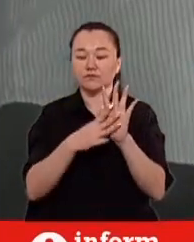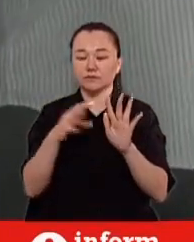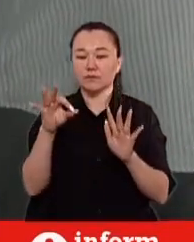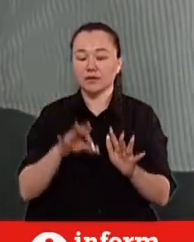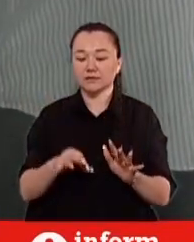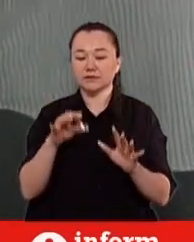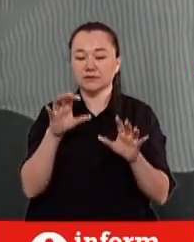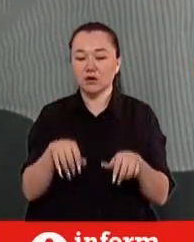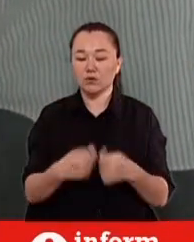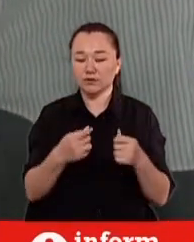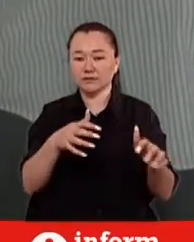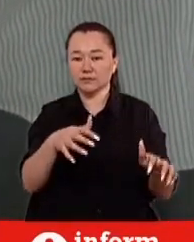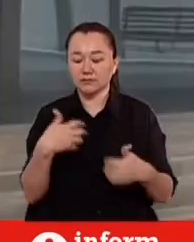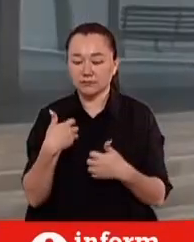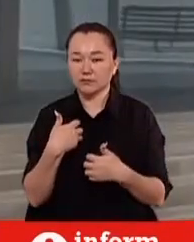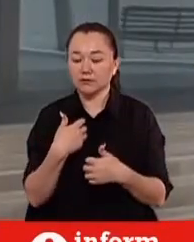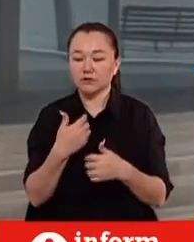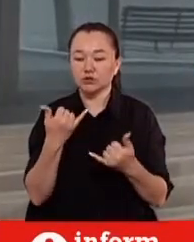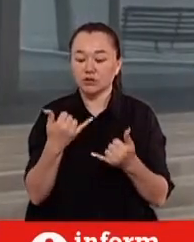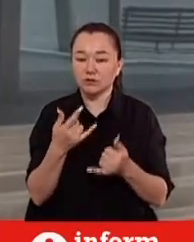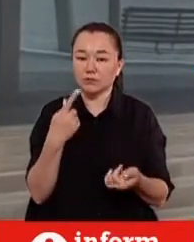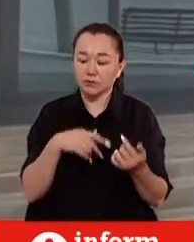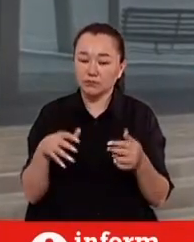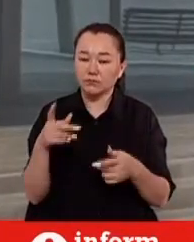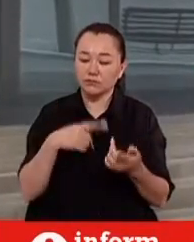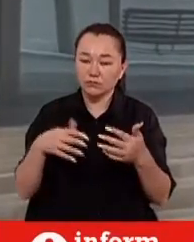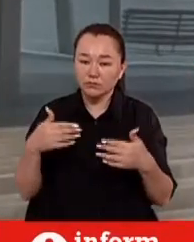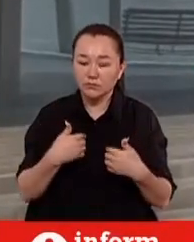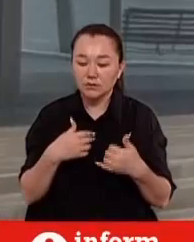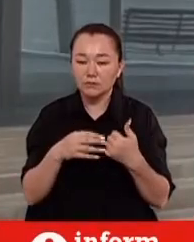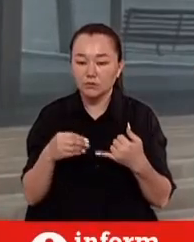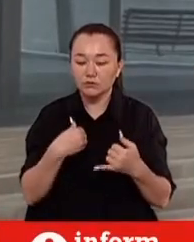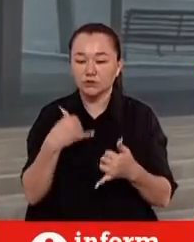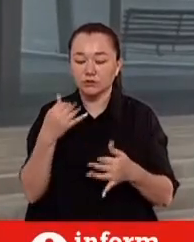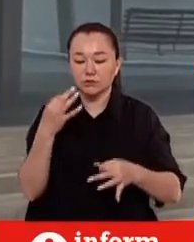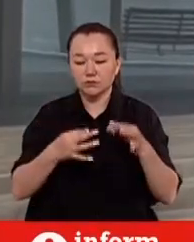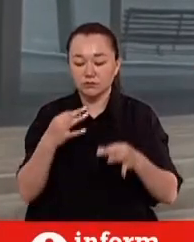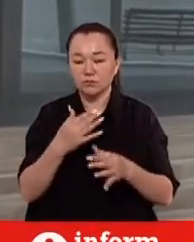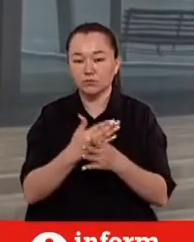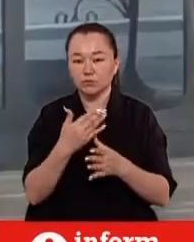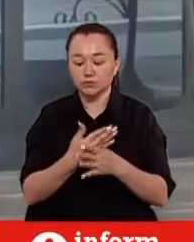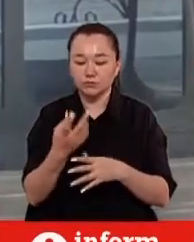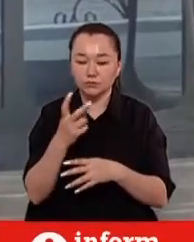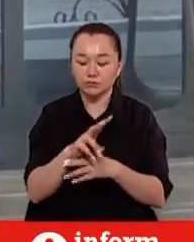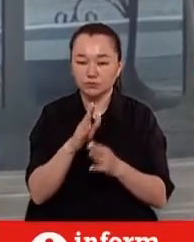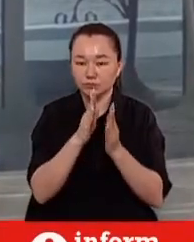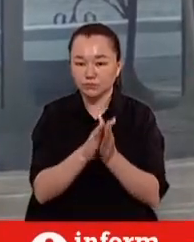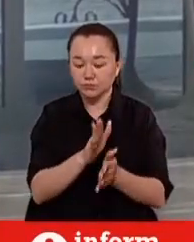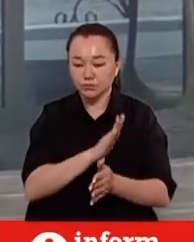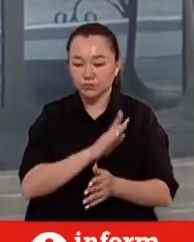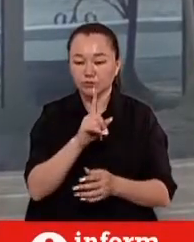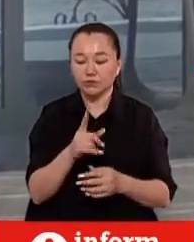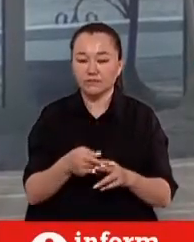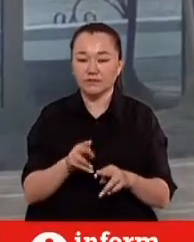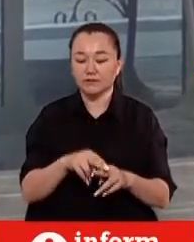98%-ын заңсыз алып қойған. Енді үлестерін қайтару үшін тұрғындар бүгін апелляциялық соттан көмек сұрап келген еді. Бірақ бұл жолы